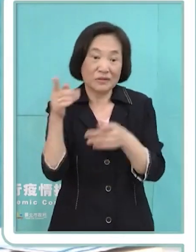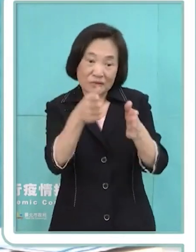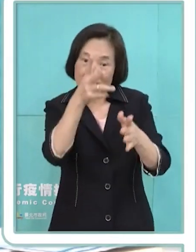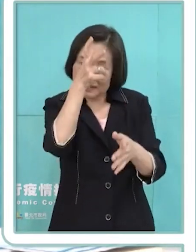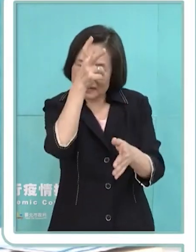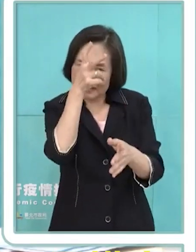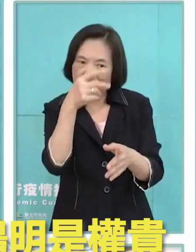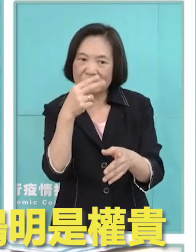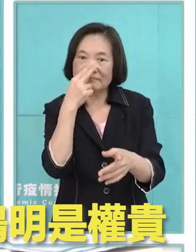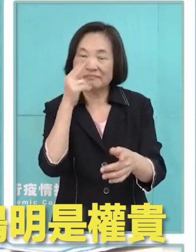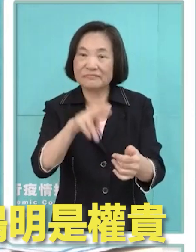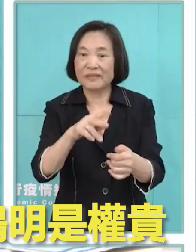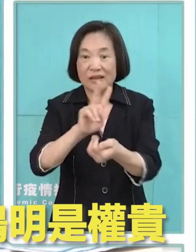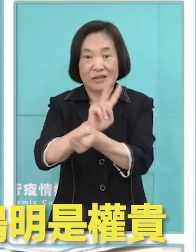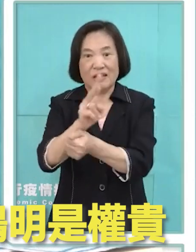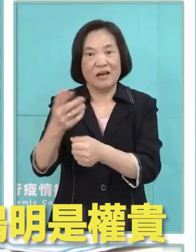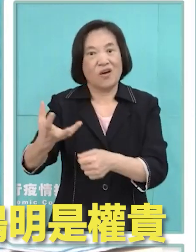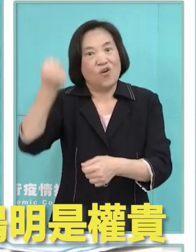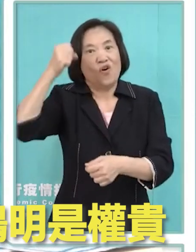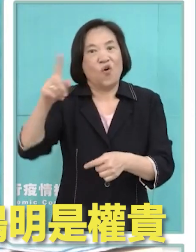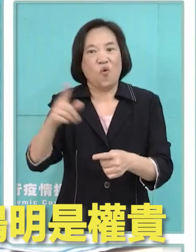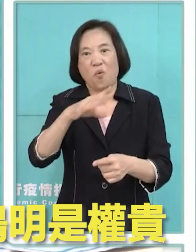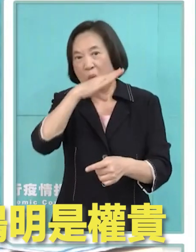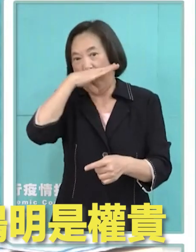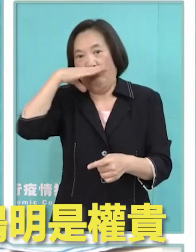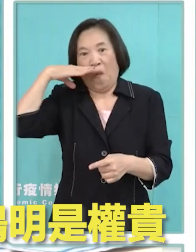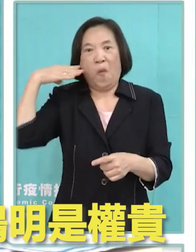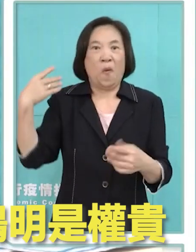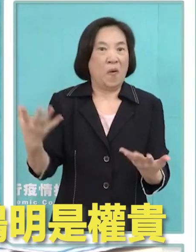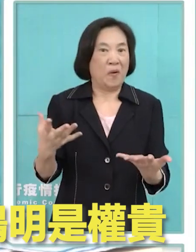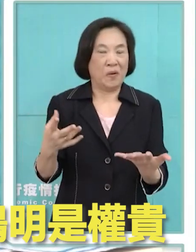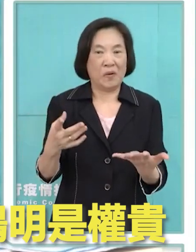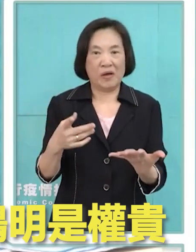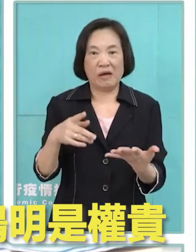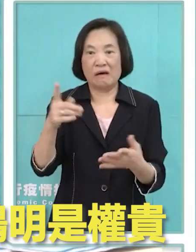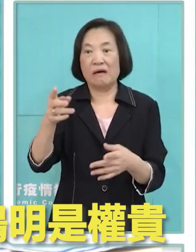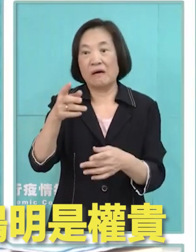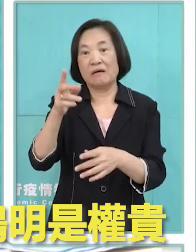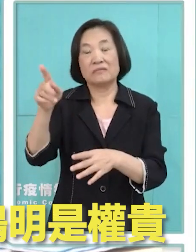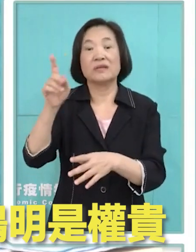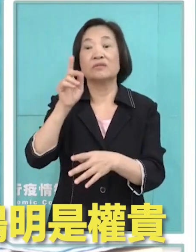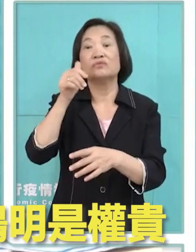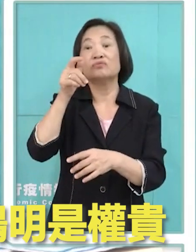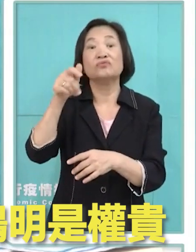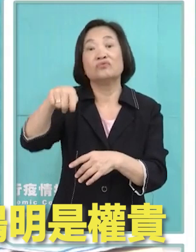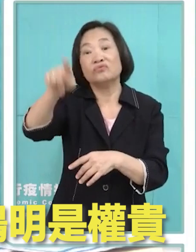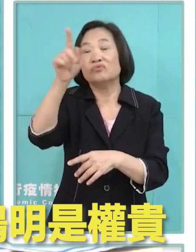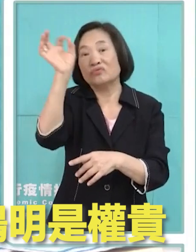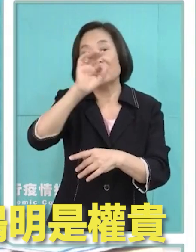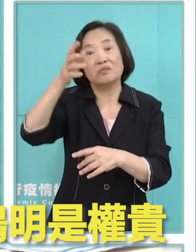有意见，他现在是权贵，你知道哈？哦，要员，那直接去跟警政署署长讲就好